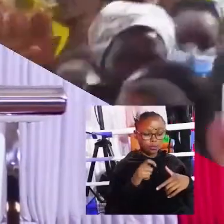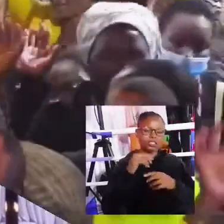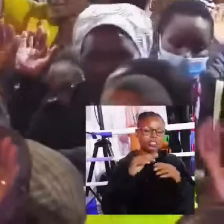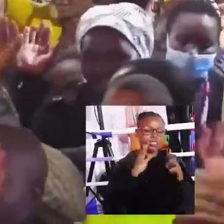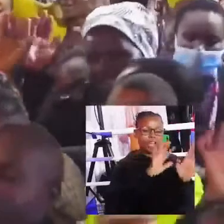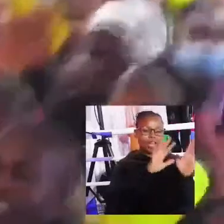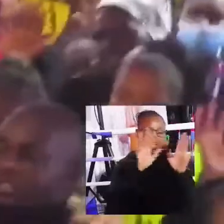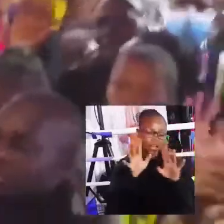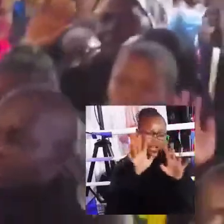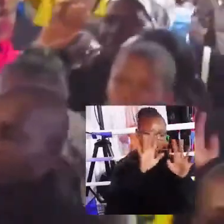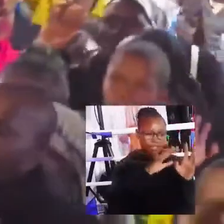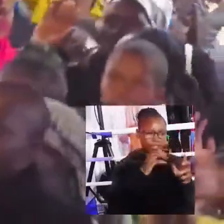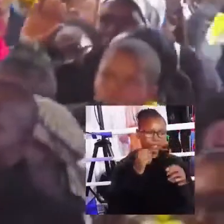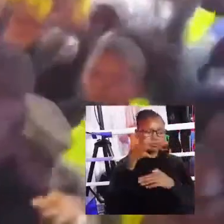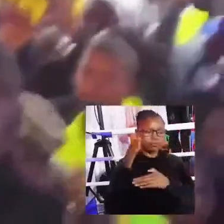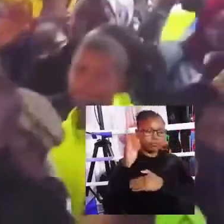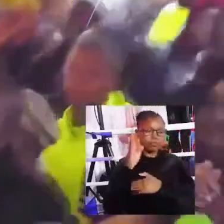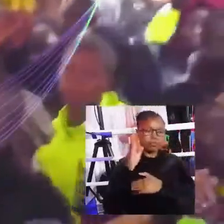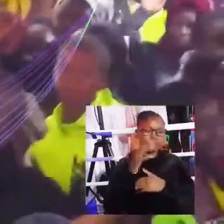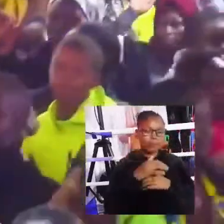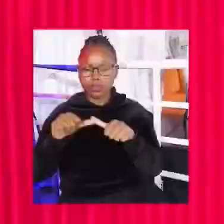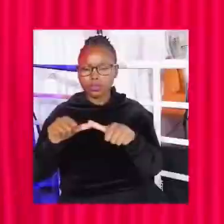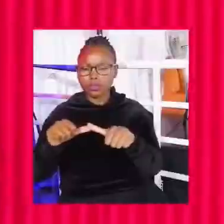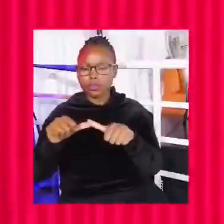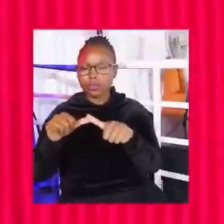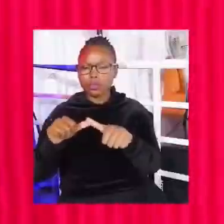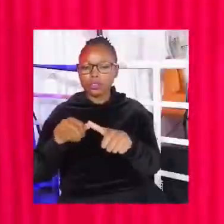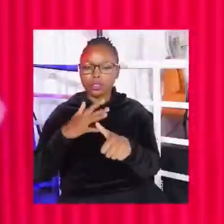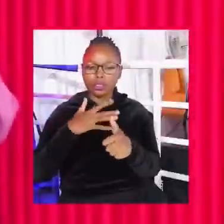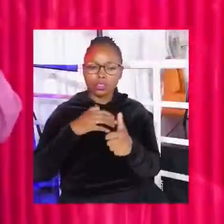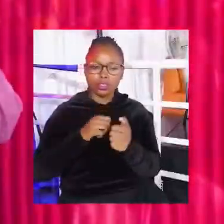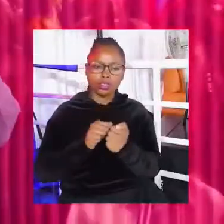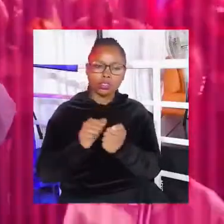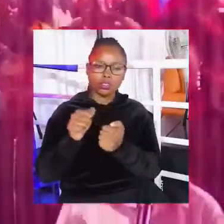wega Kugosha na kunenehia